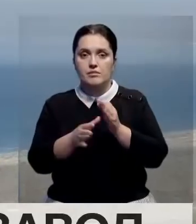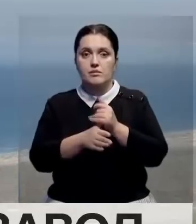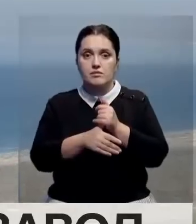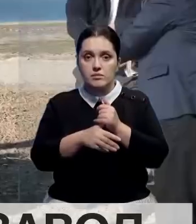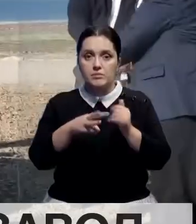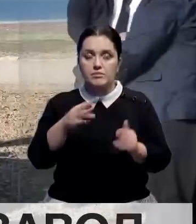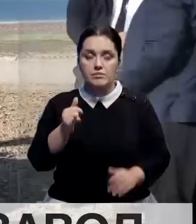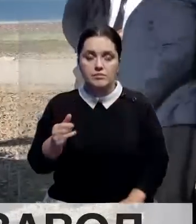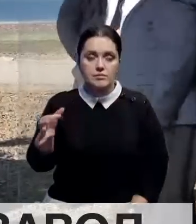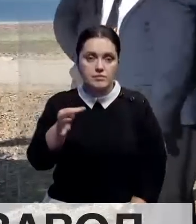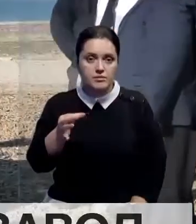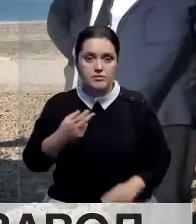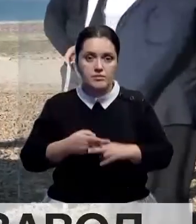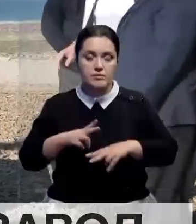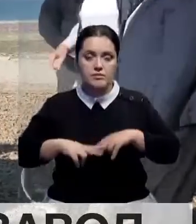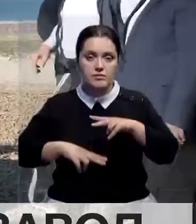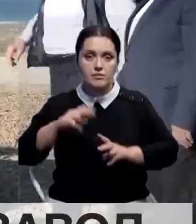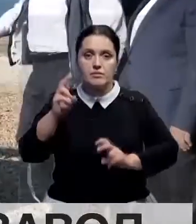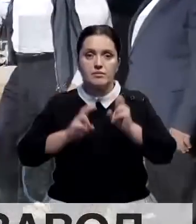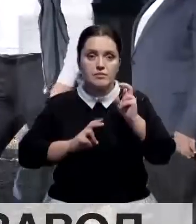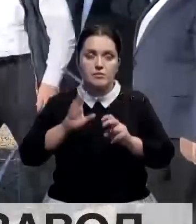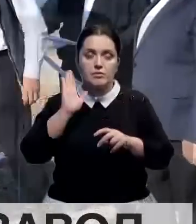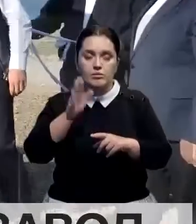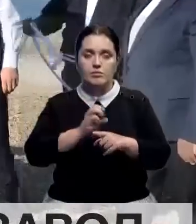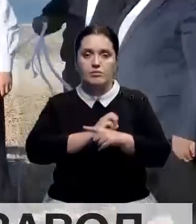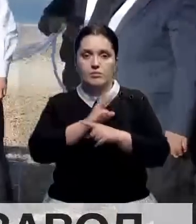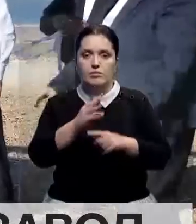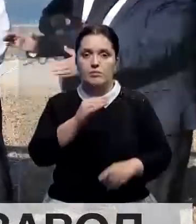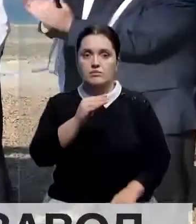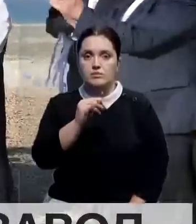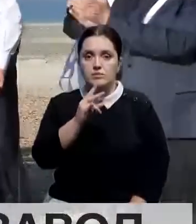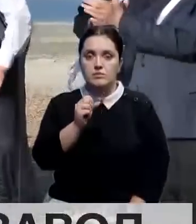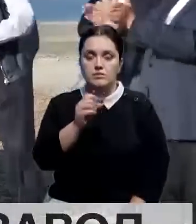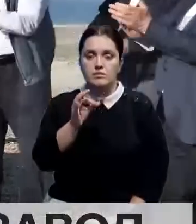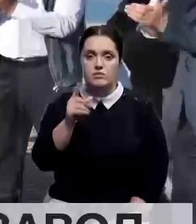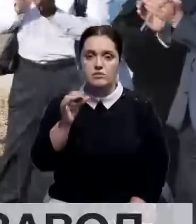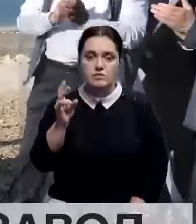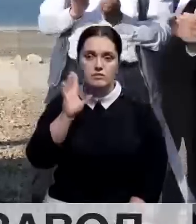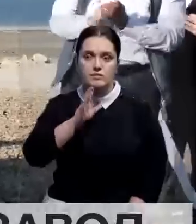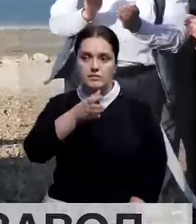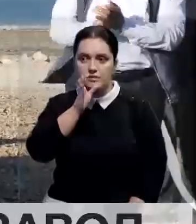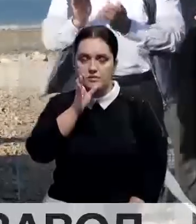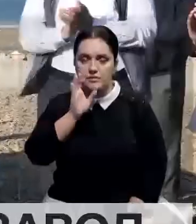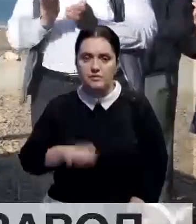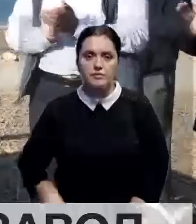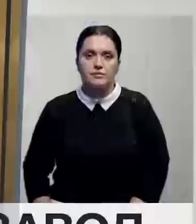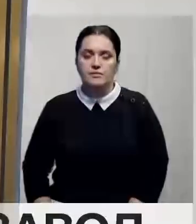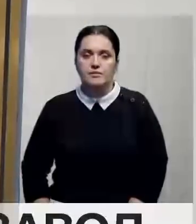Мангыстауской областей. Поэтому строительство завода позволит полностью обеспечить Жанаузен питьевой водой.